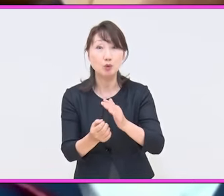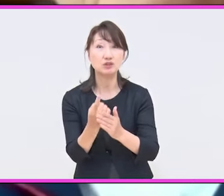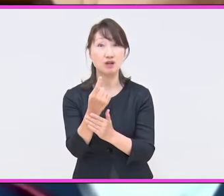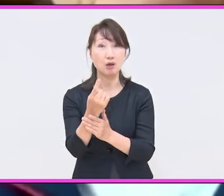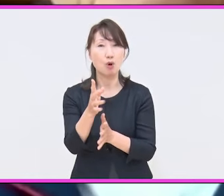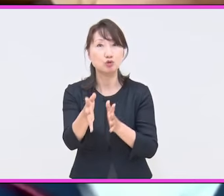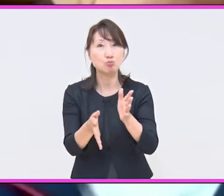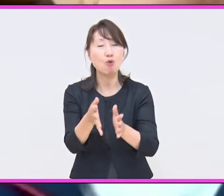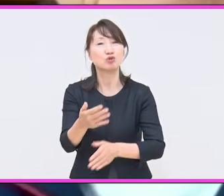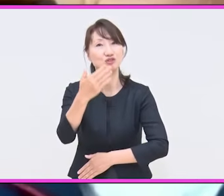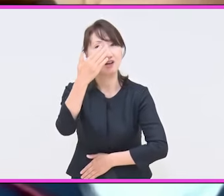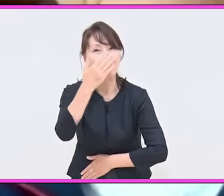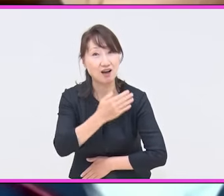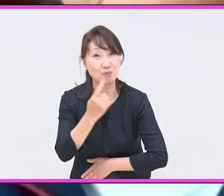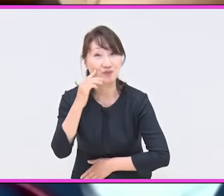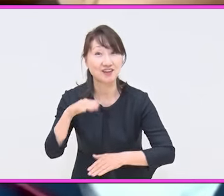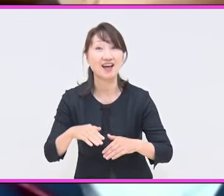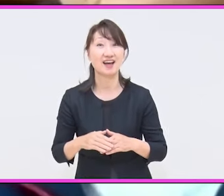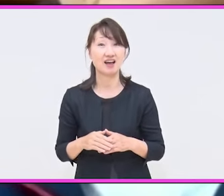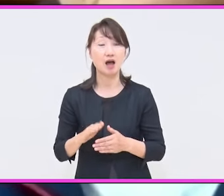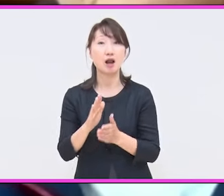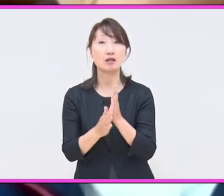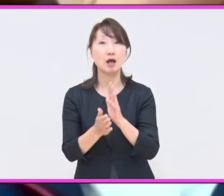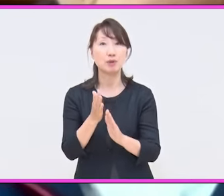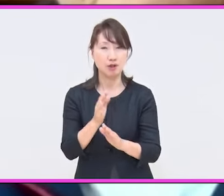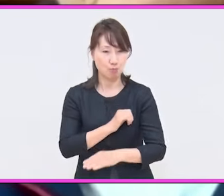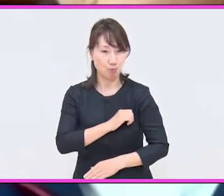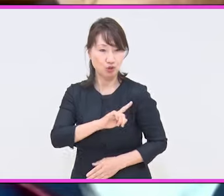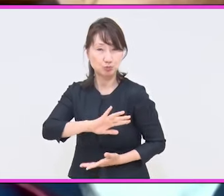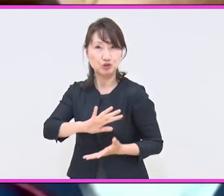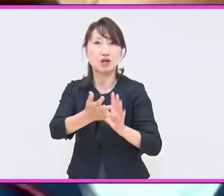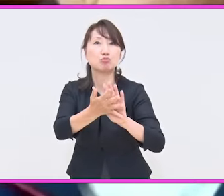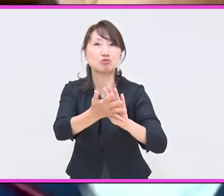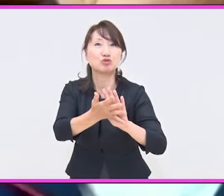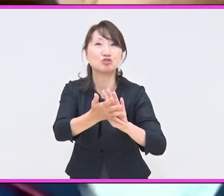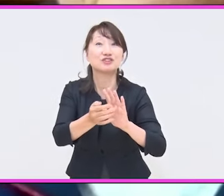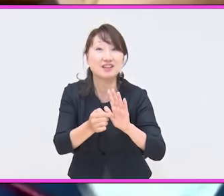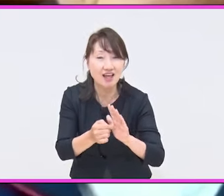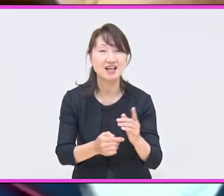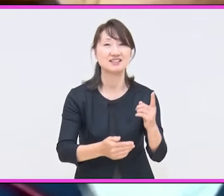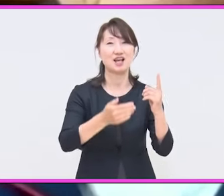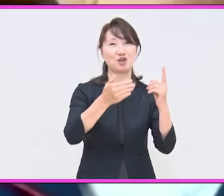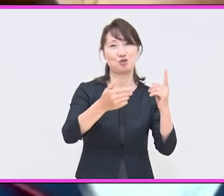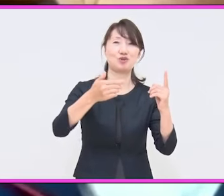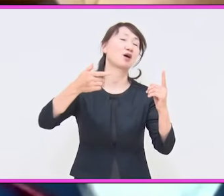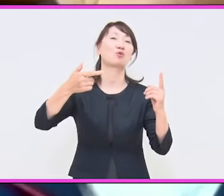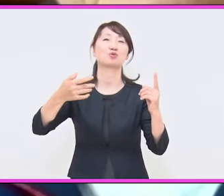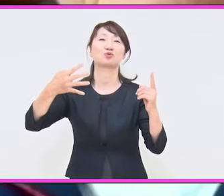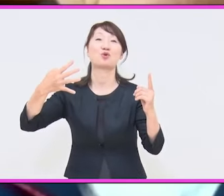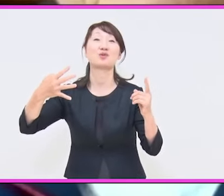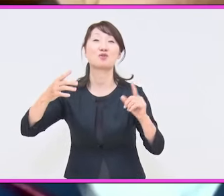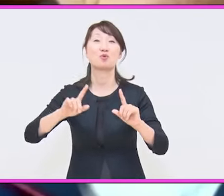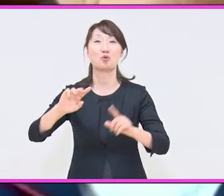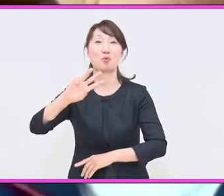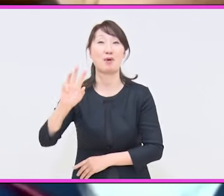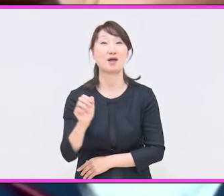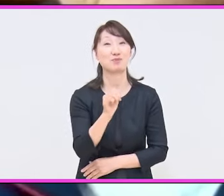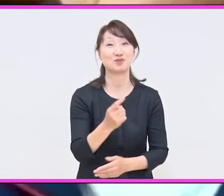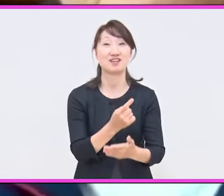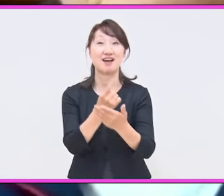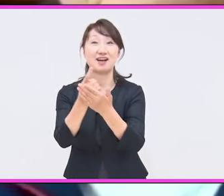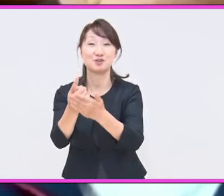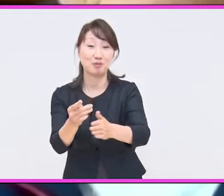ていて思うんですけれども、改めてそのポジティブチェンジからどのようにしてその1964年の東京パラリンピックに行ったのか、